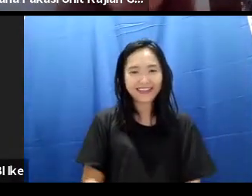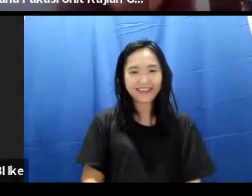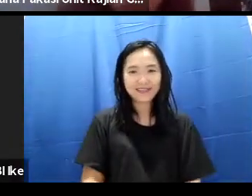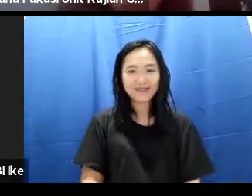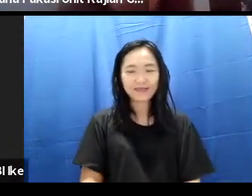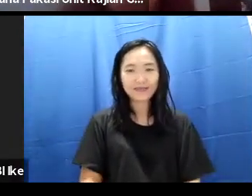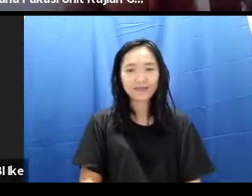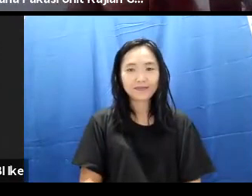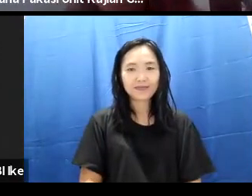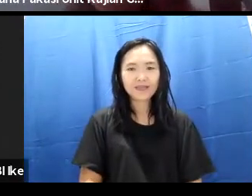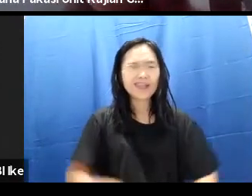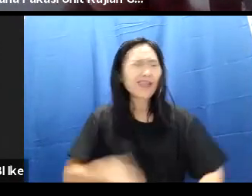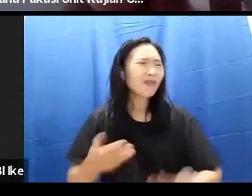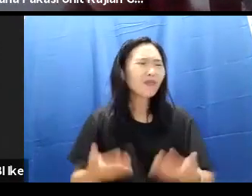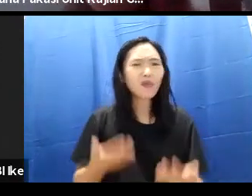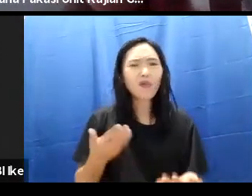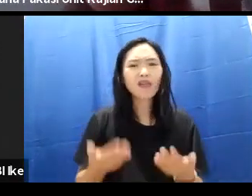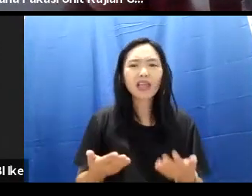level